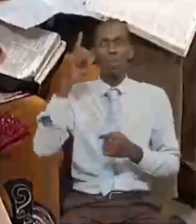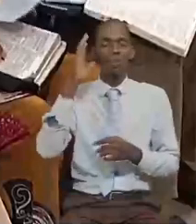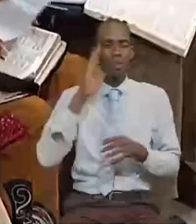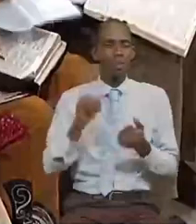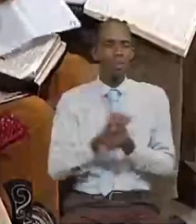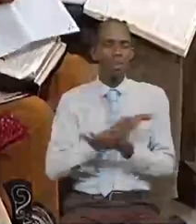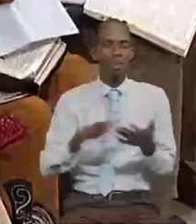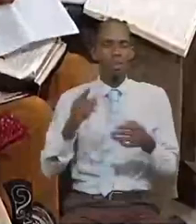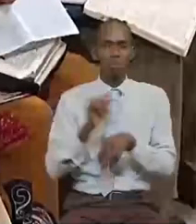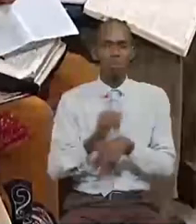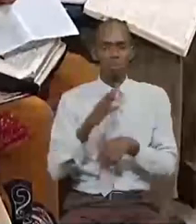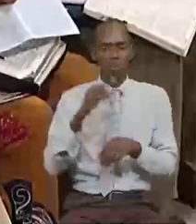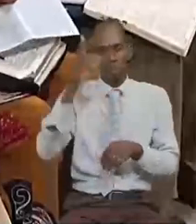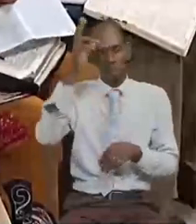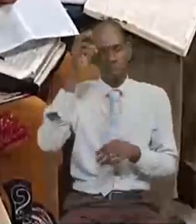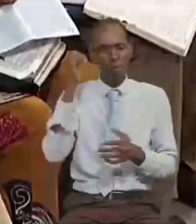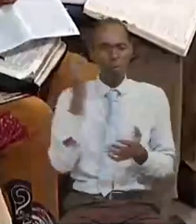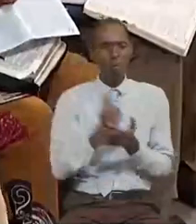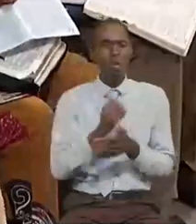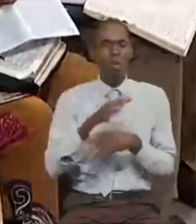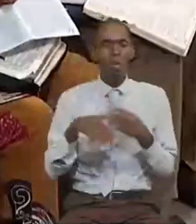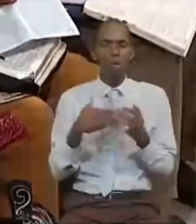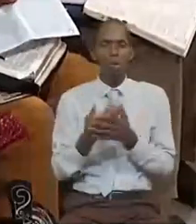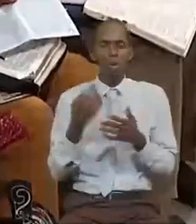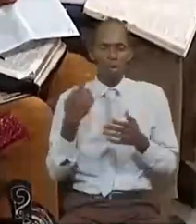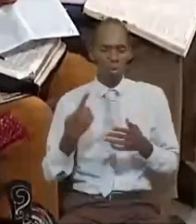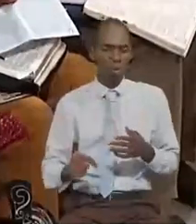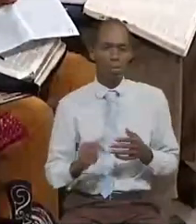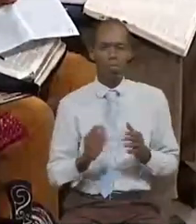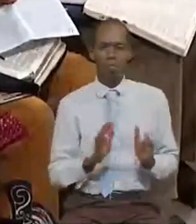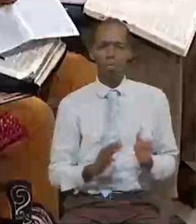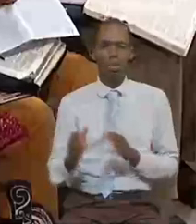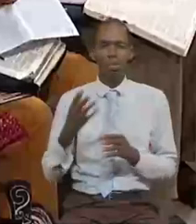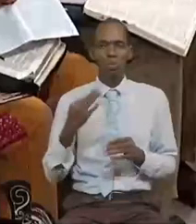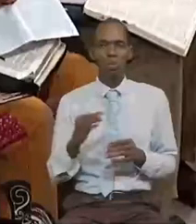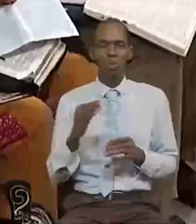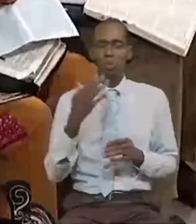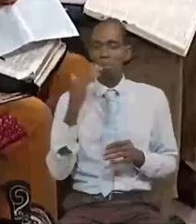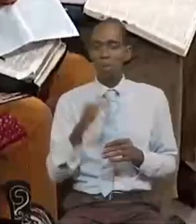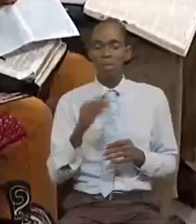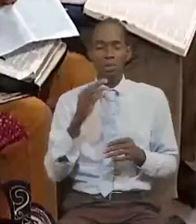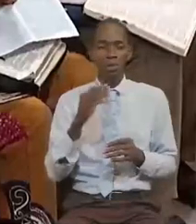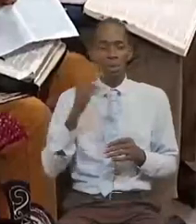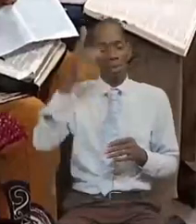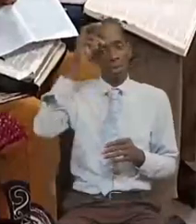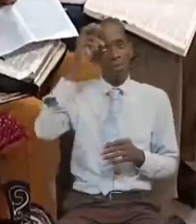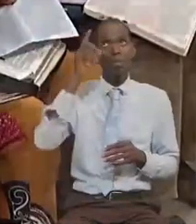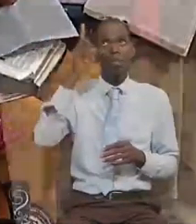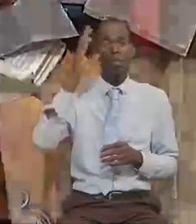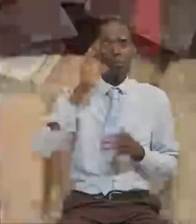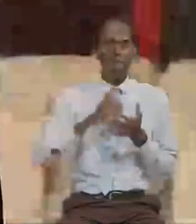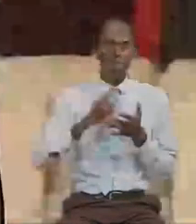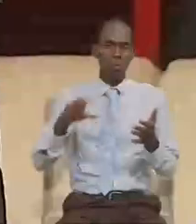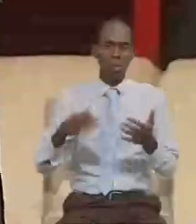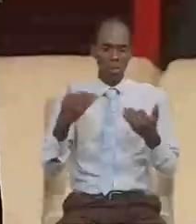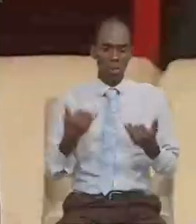diable. Toutes les transgressions, il va les ôter. Et il te donnera une nouvelle